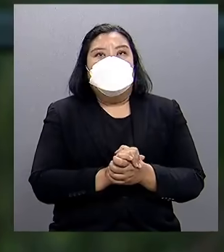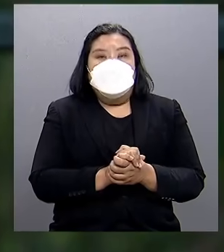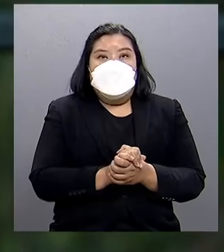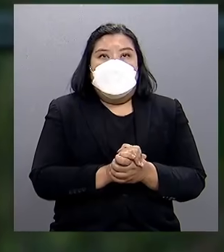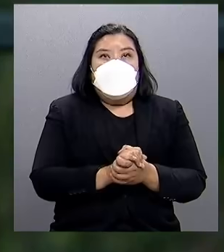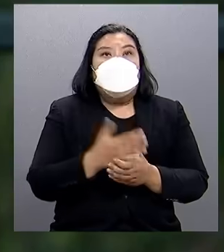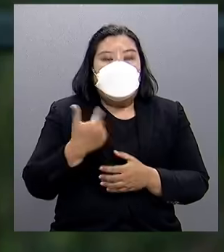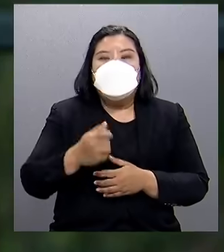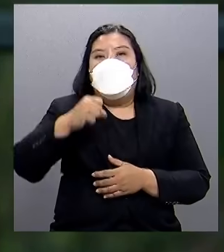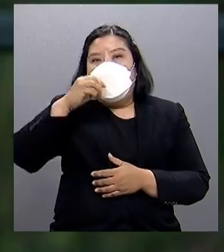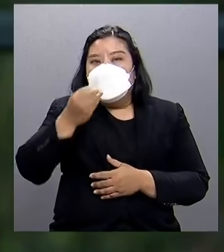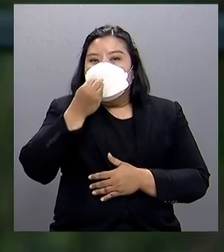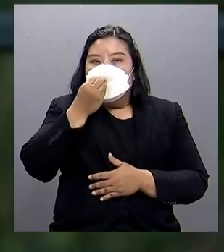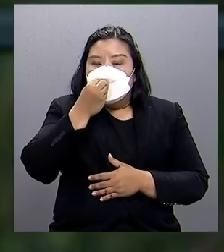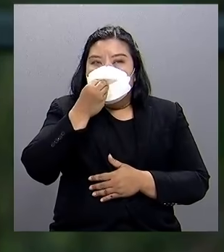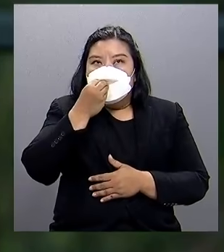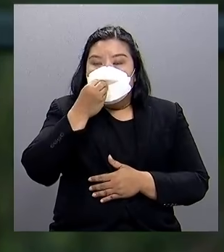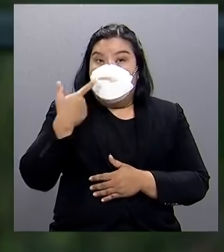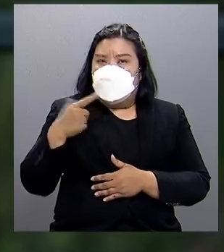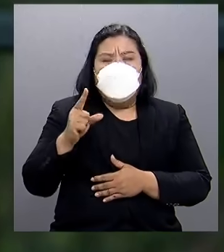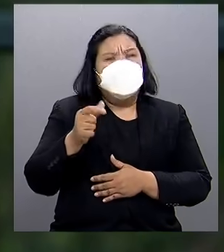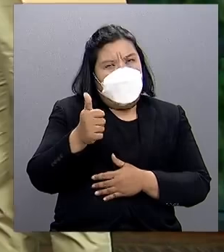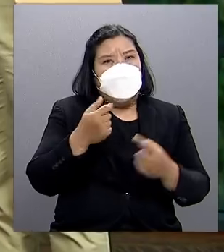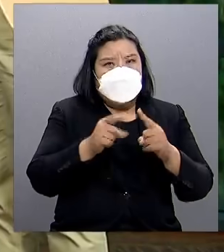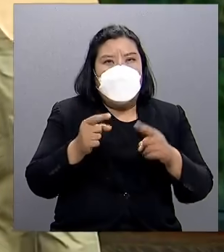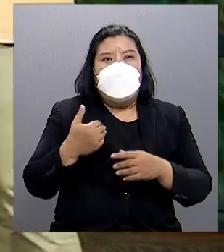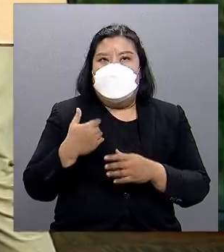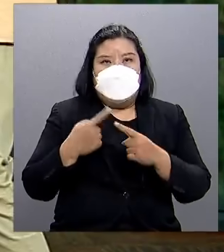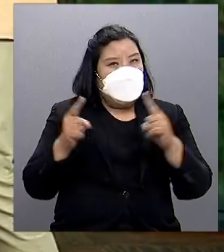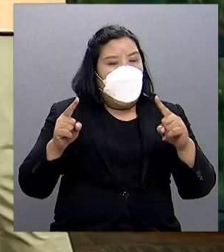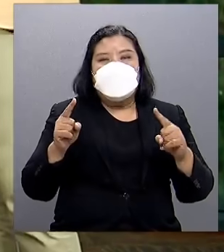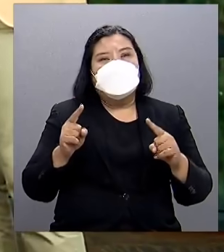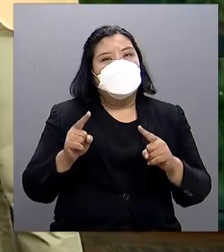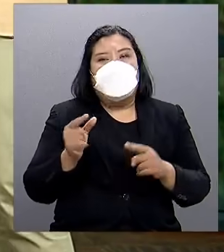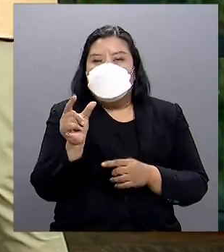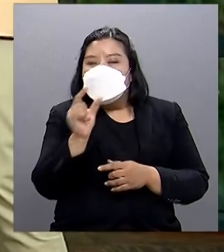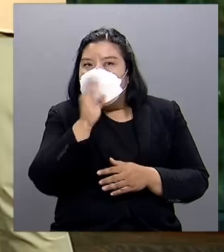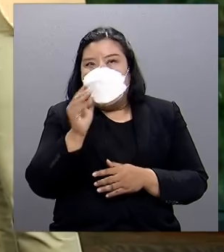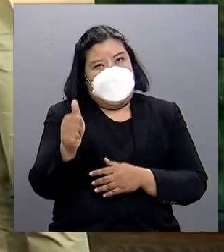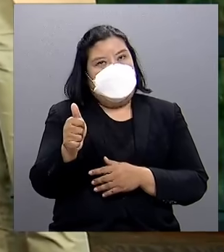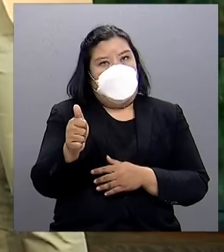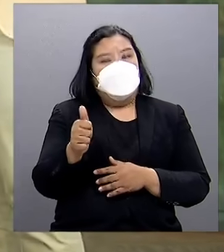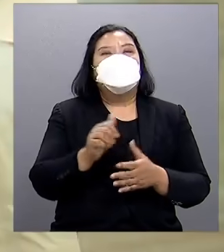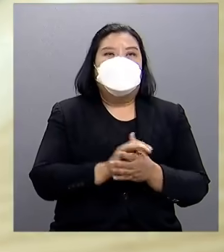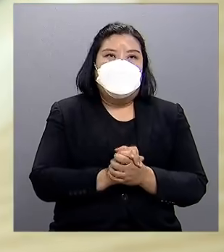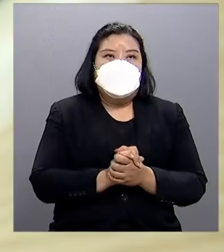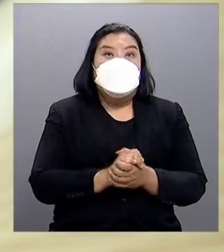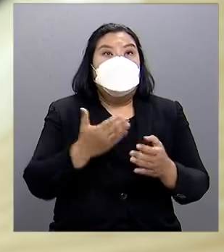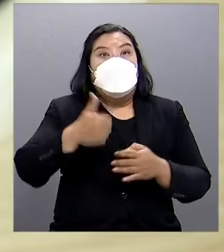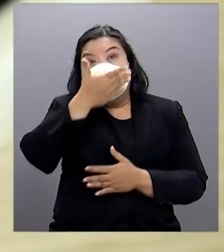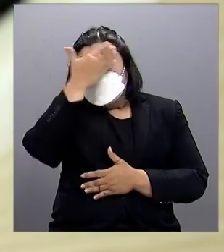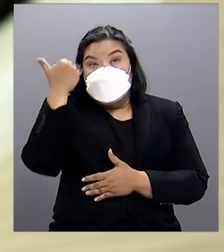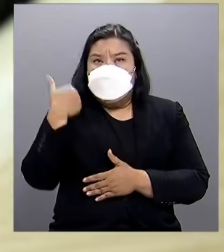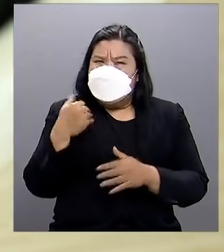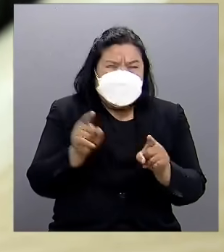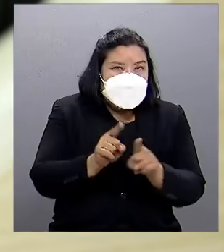วไม่ได้ประโยชน์นะครับได้ประโยชน์เช่นเดียวกันแต่ประโยชน์จะเป็นทางด้านอื่นไปอีกหนึ่งสิ่งที่อาจารย์เกือบลืมเลยที่มีงานวิจัยออกมาเหมือนกันผลไม้ตระ